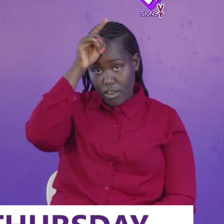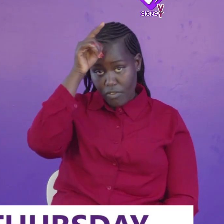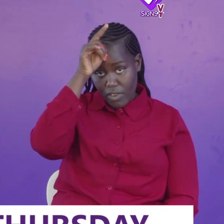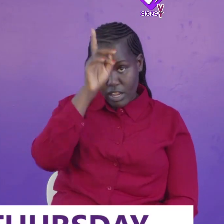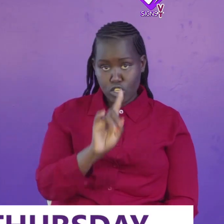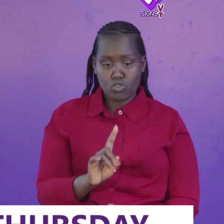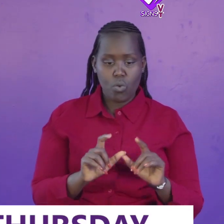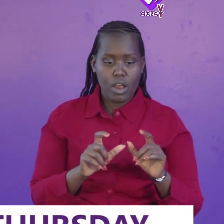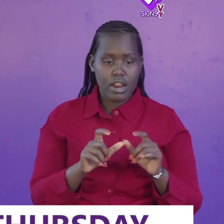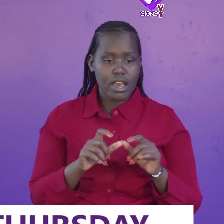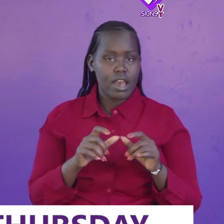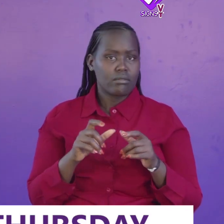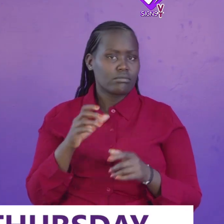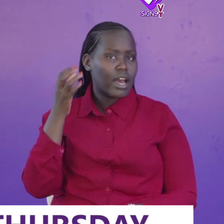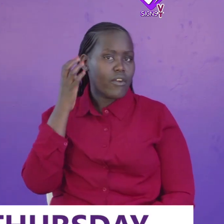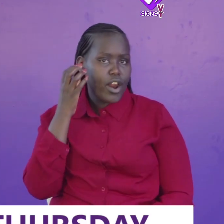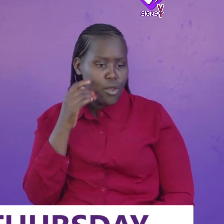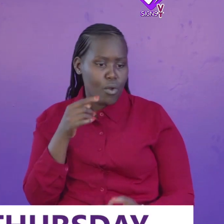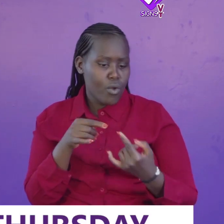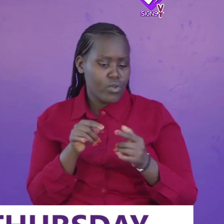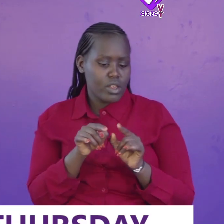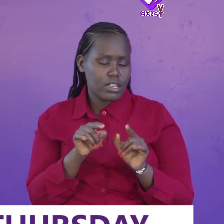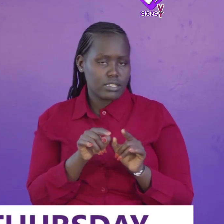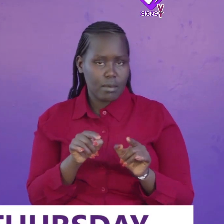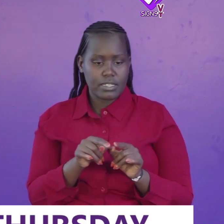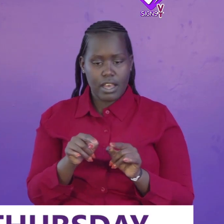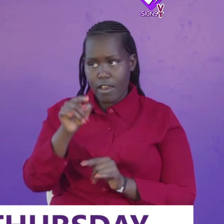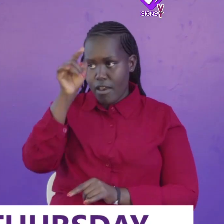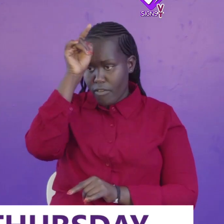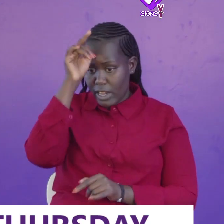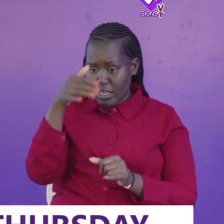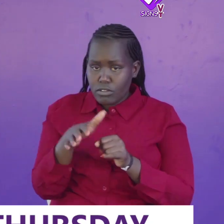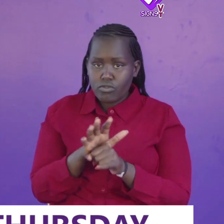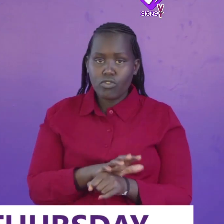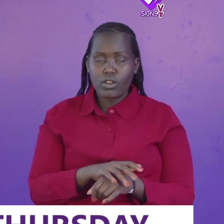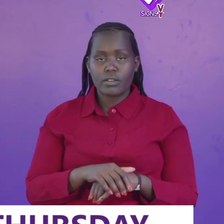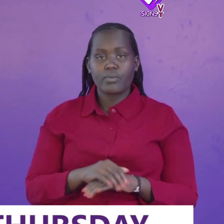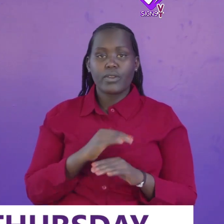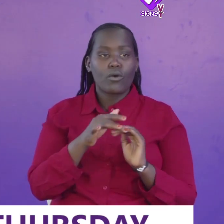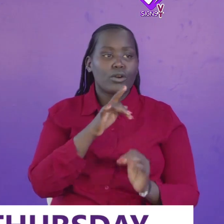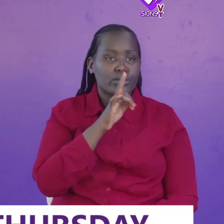Radio moja ndio ni kama ya kijiji. Ni ya kijiji. Ikiwashwa tu hivi ni kila mtu anyamaza.